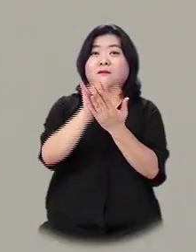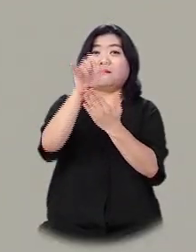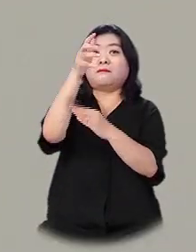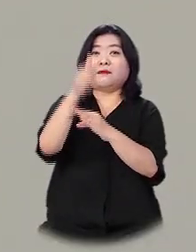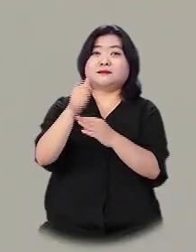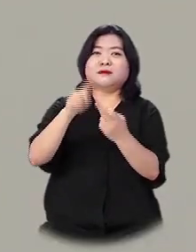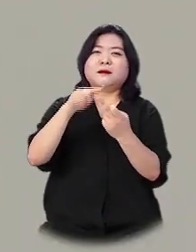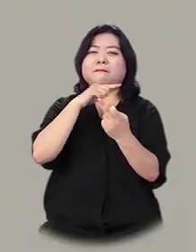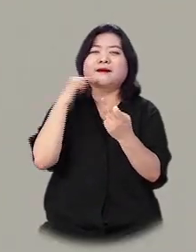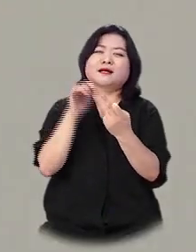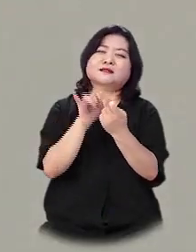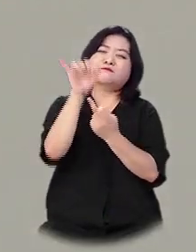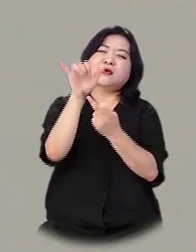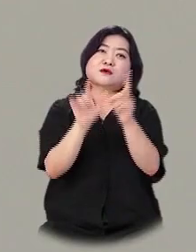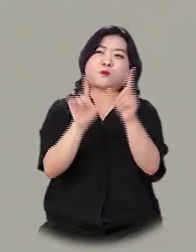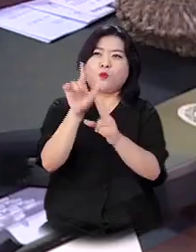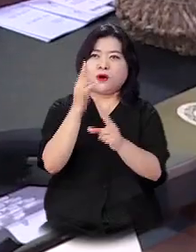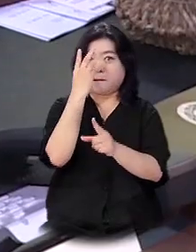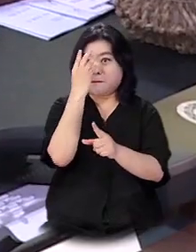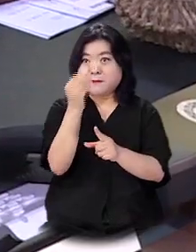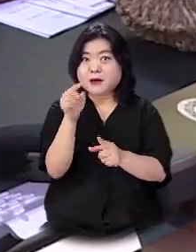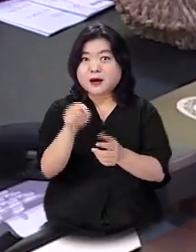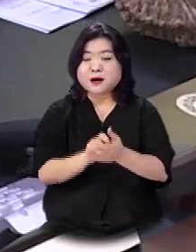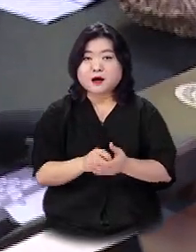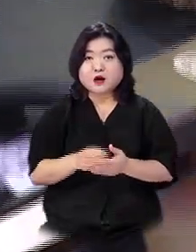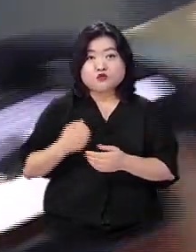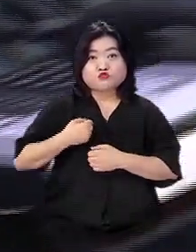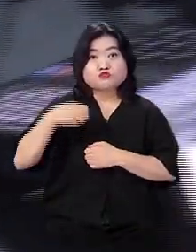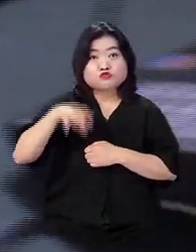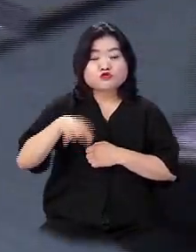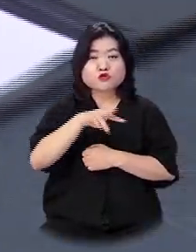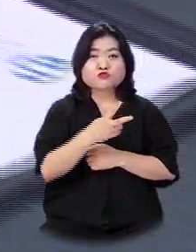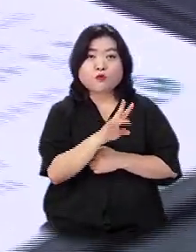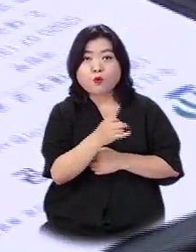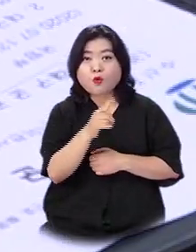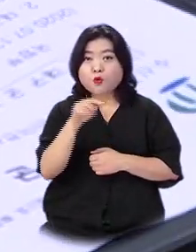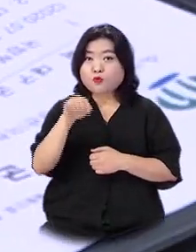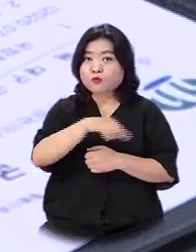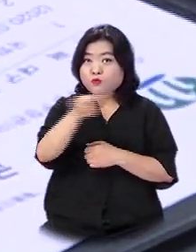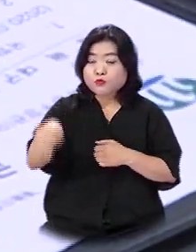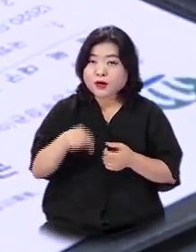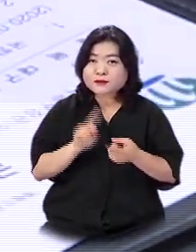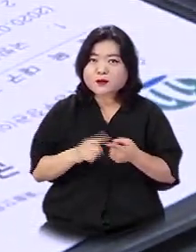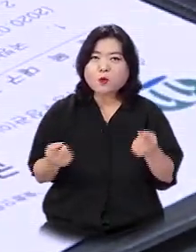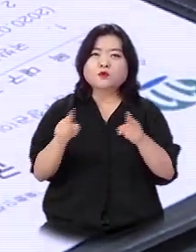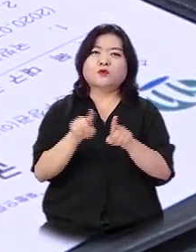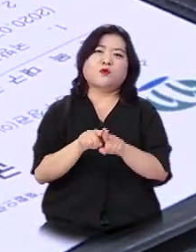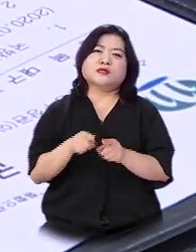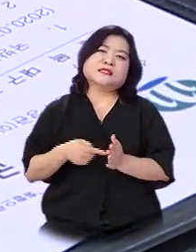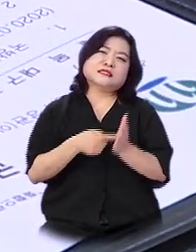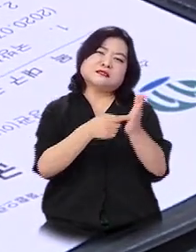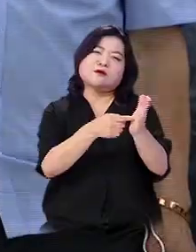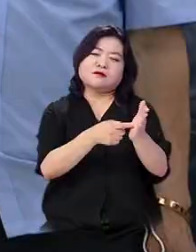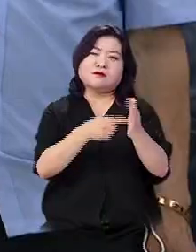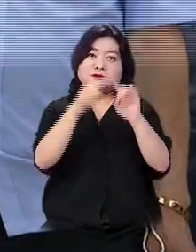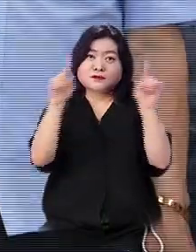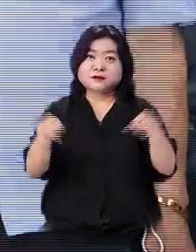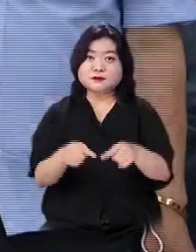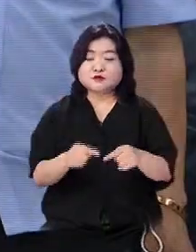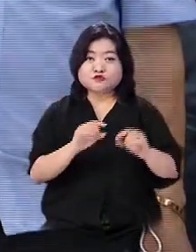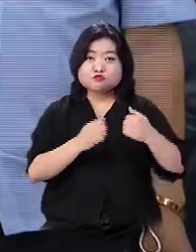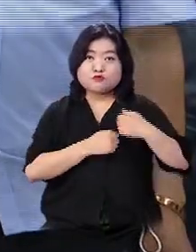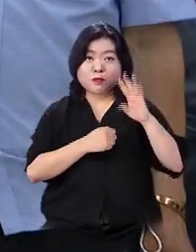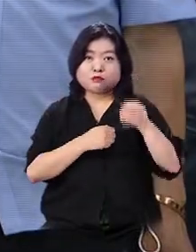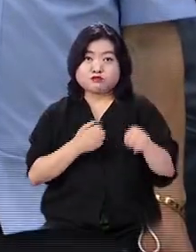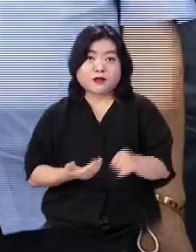빨간색 비행기 모양이 눈길을 끕니다. 군위군이 소보비안 공동후보지에 대한 유치 신청서를 국방부에 제출하면서